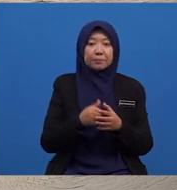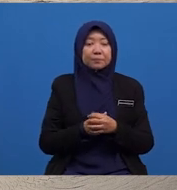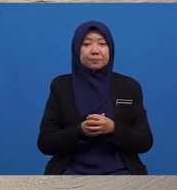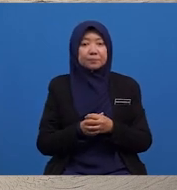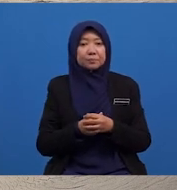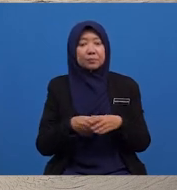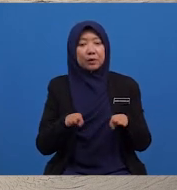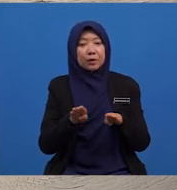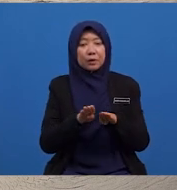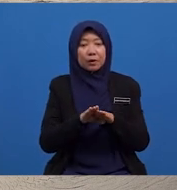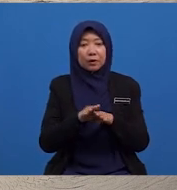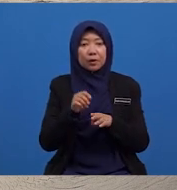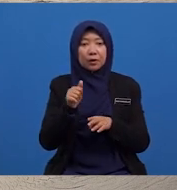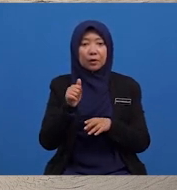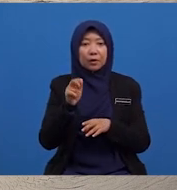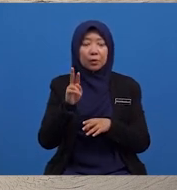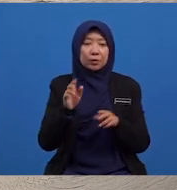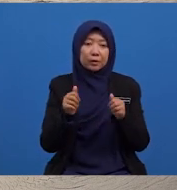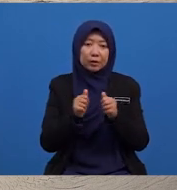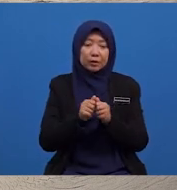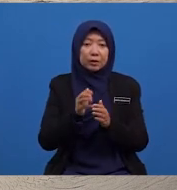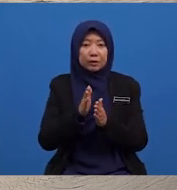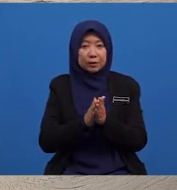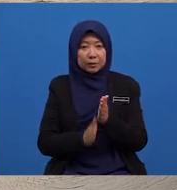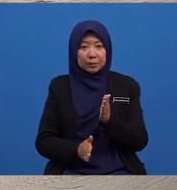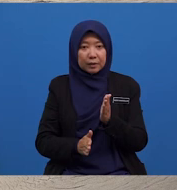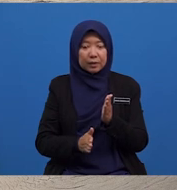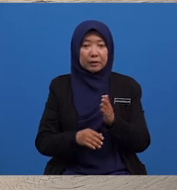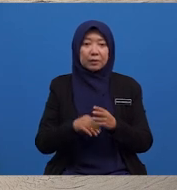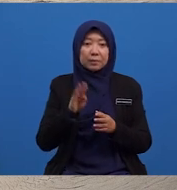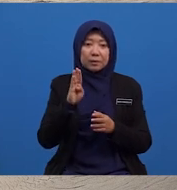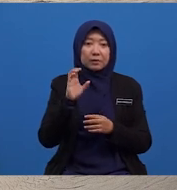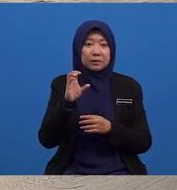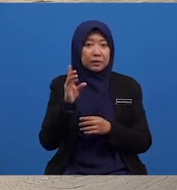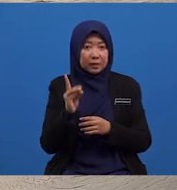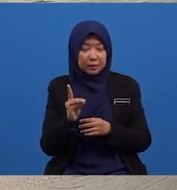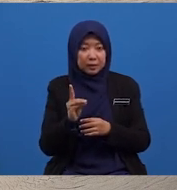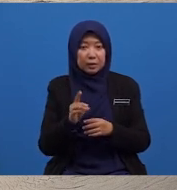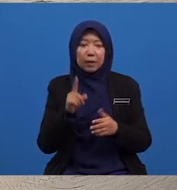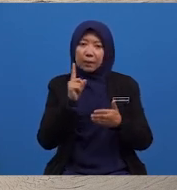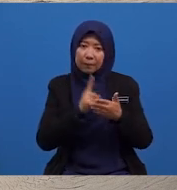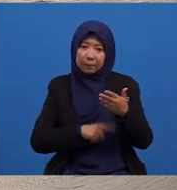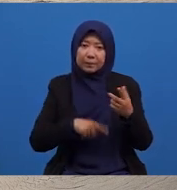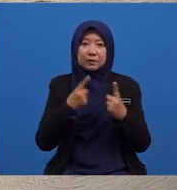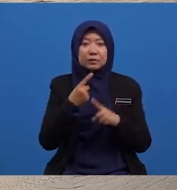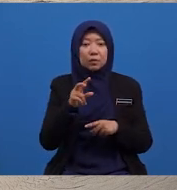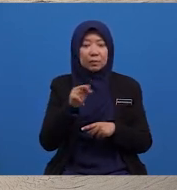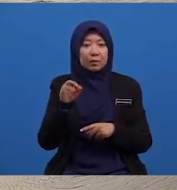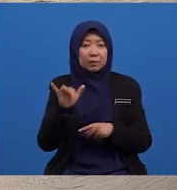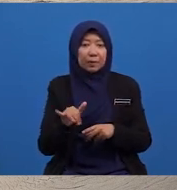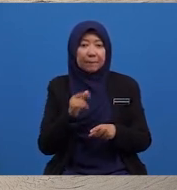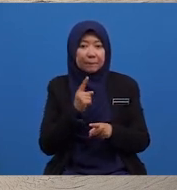Bagai kacang lupakan kulit. D. Seperti anjing dengan kucing. Apakah jawapan yang